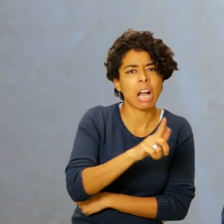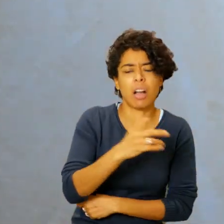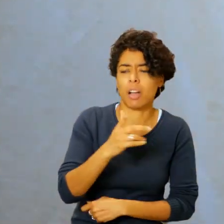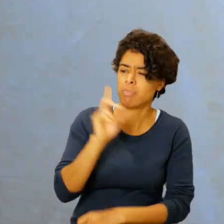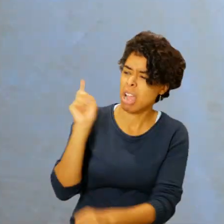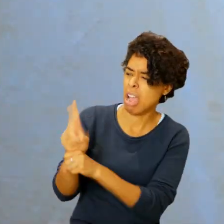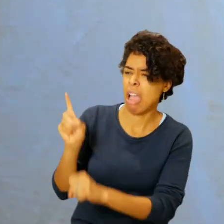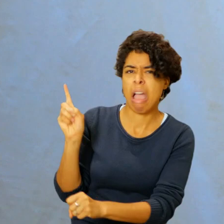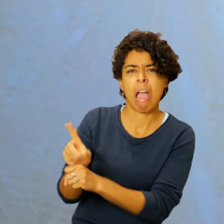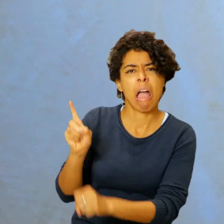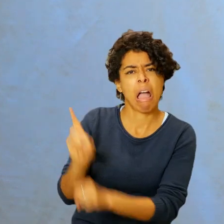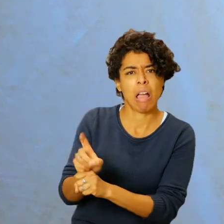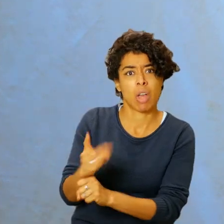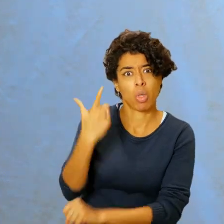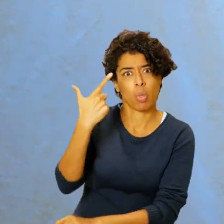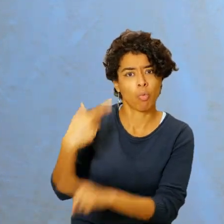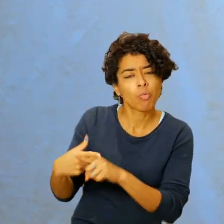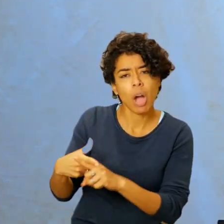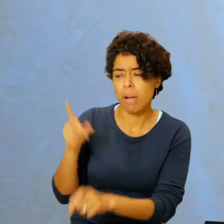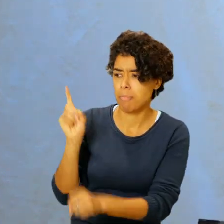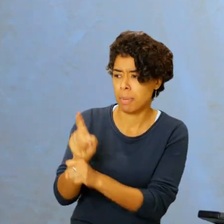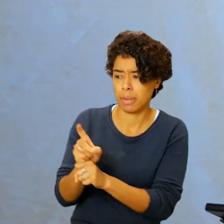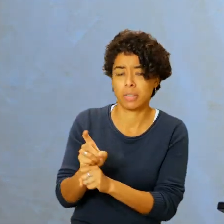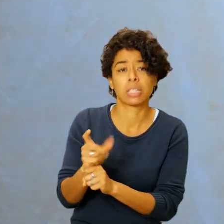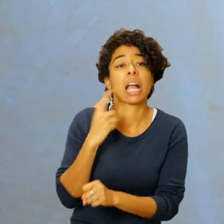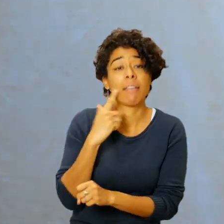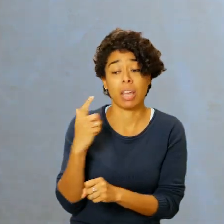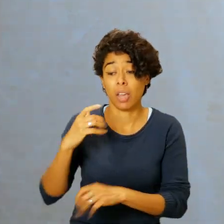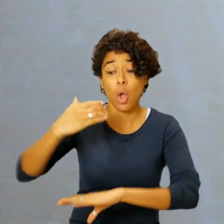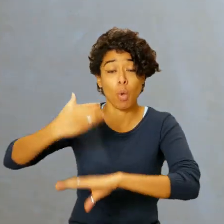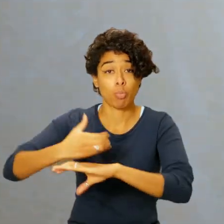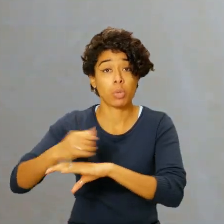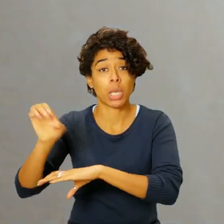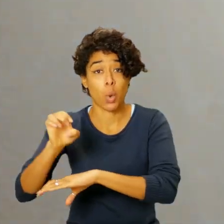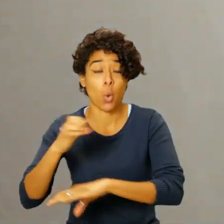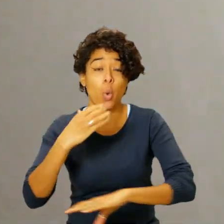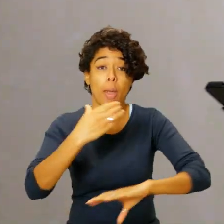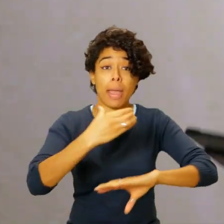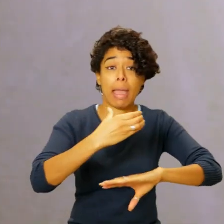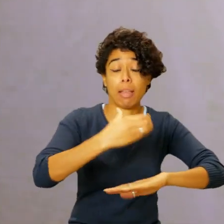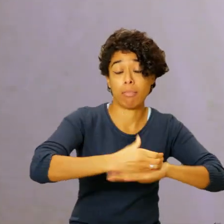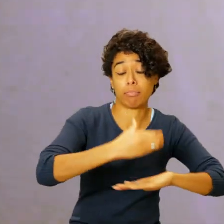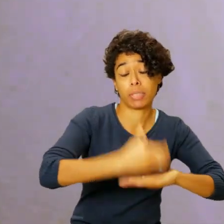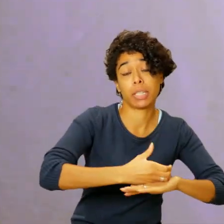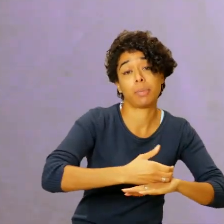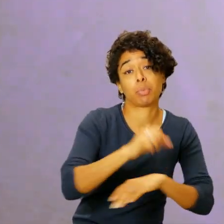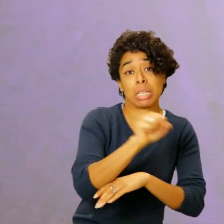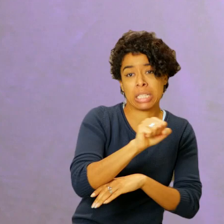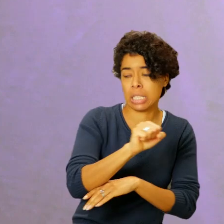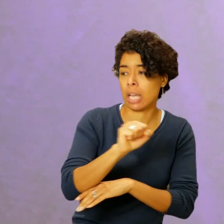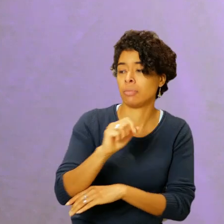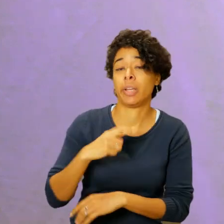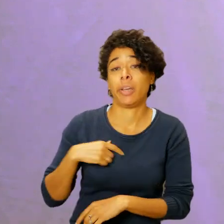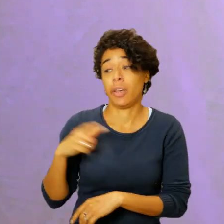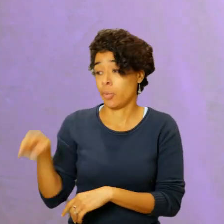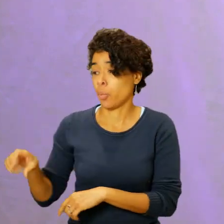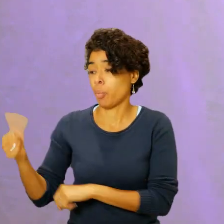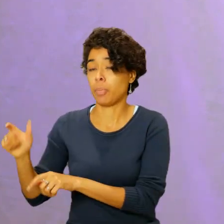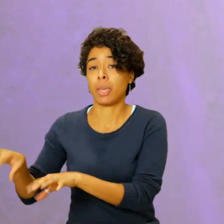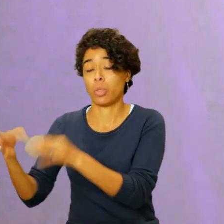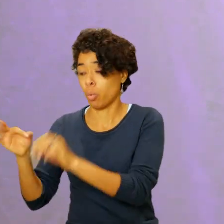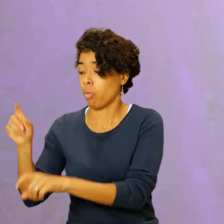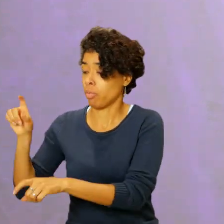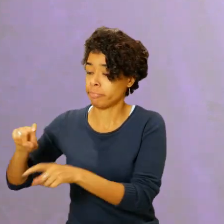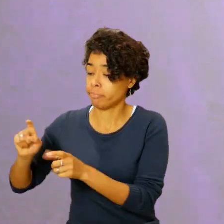les quereller à deux reprises avec Essek et avec Sitna et à chaque fois ils vont se déplacer. Donc ils trouvent un premier puits, les bergers